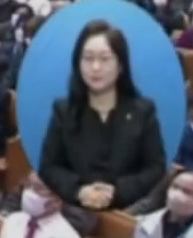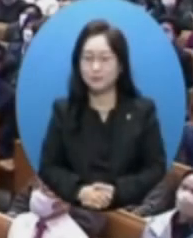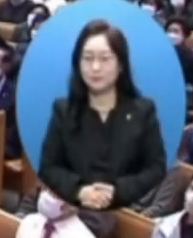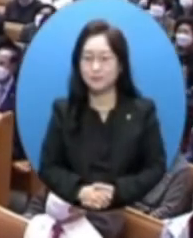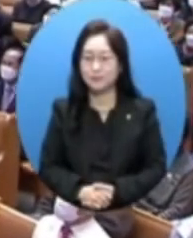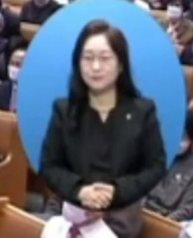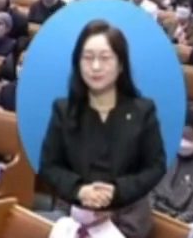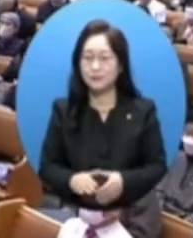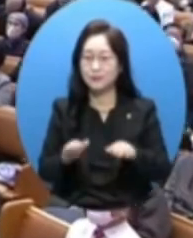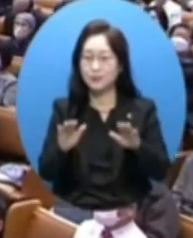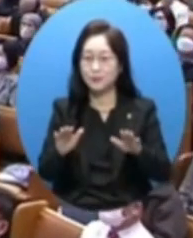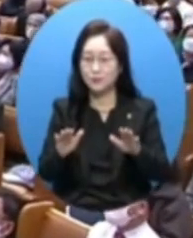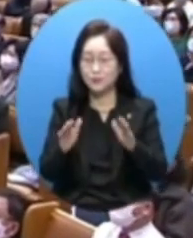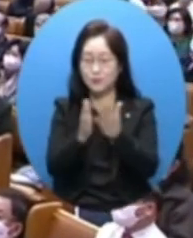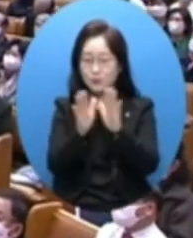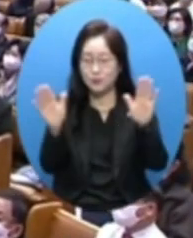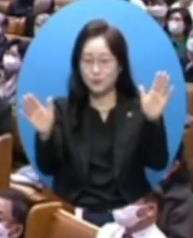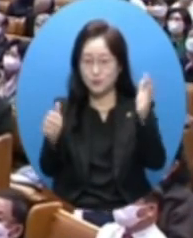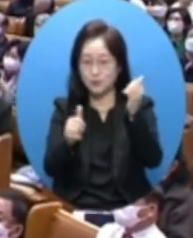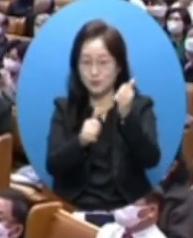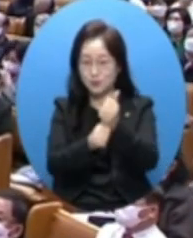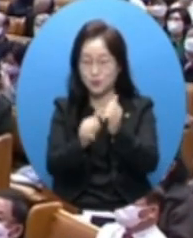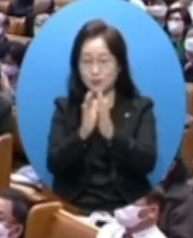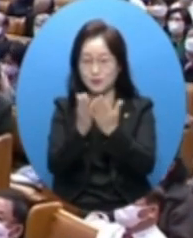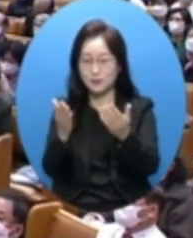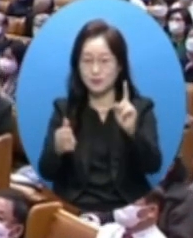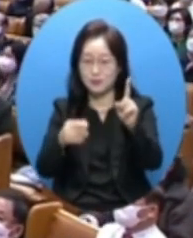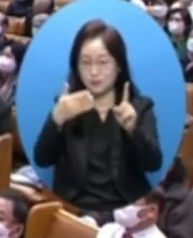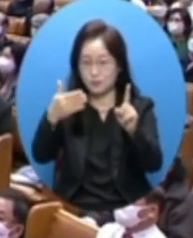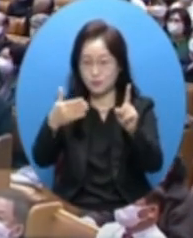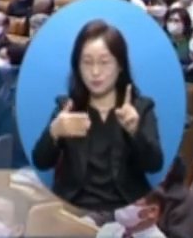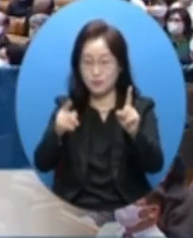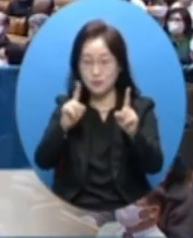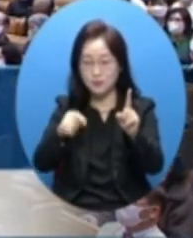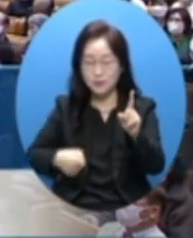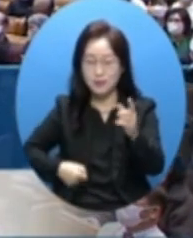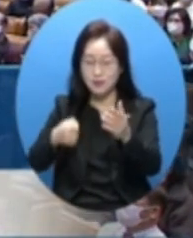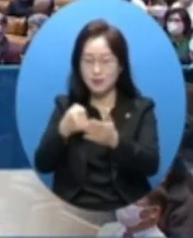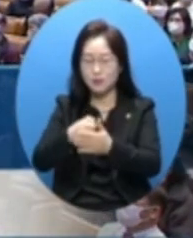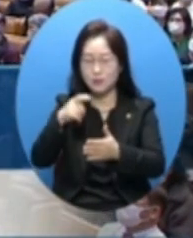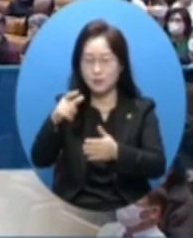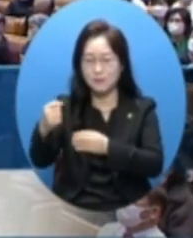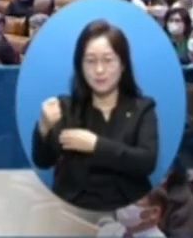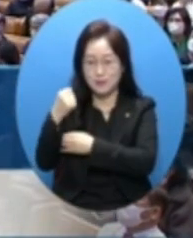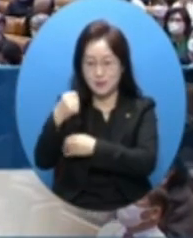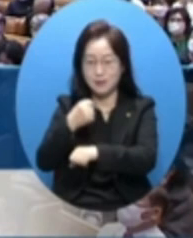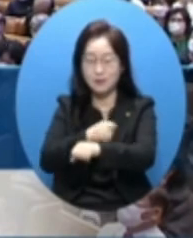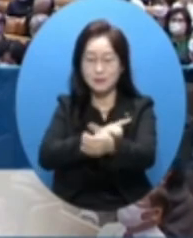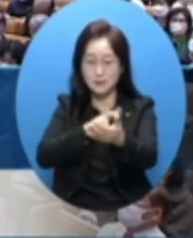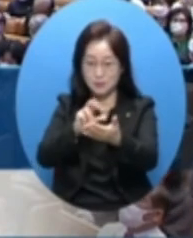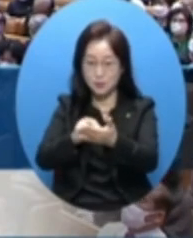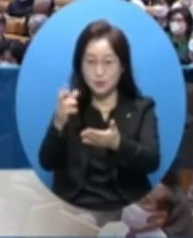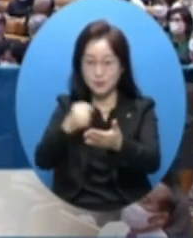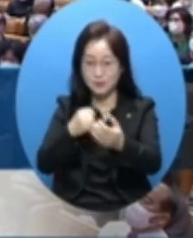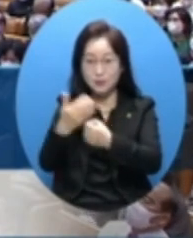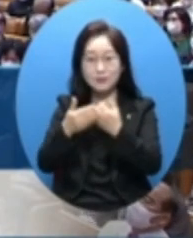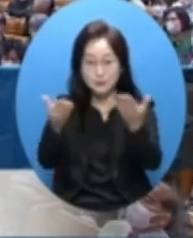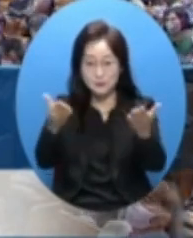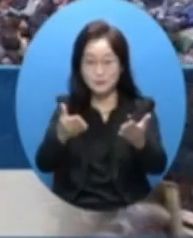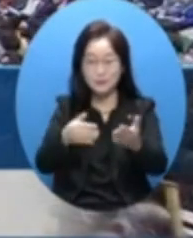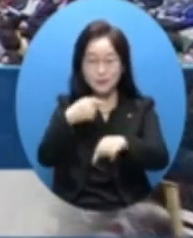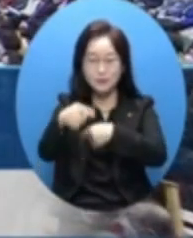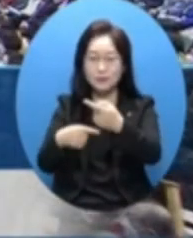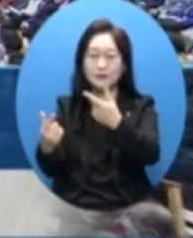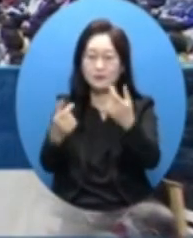오늘 여호수아서 1장 9절 말씀 가지고 강하고 담대하라 여하튼 제목으로 말씀을 나눌 권합니다 제목을